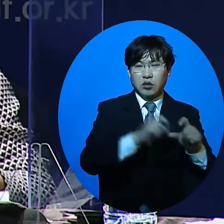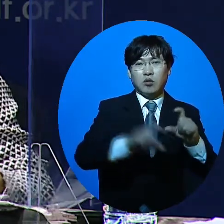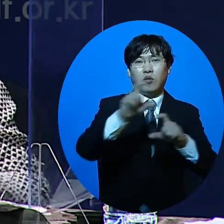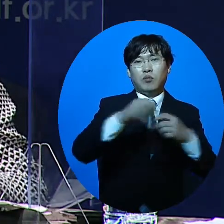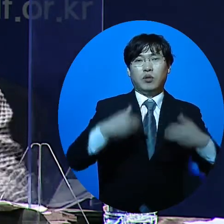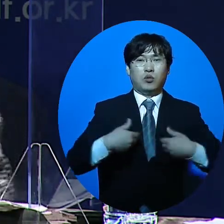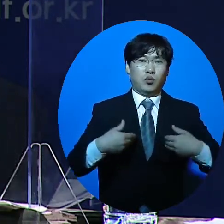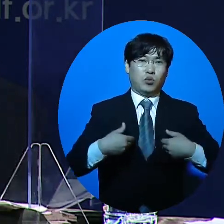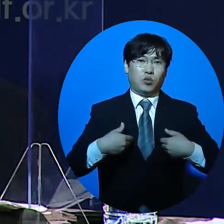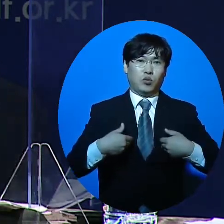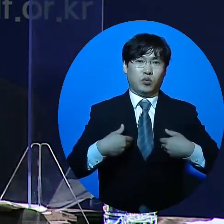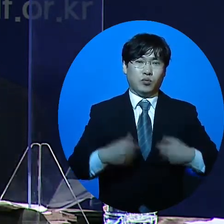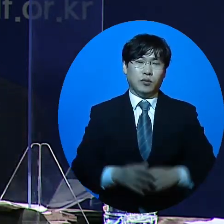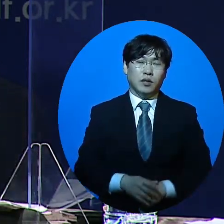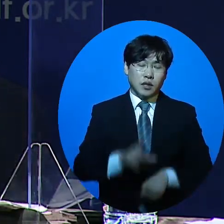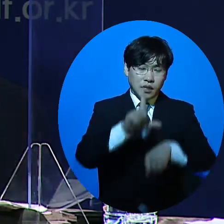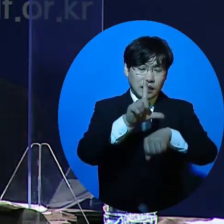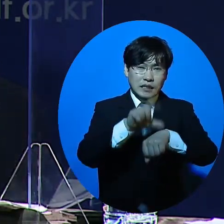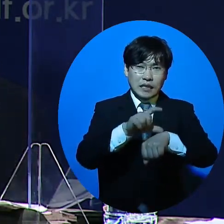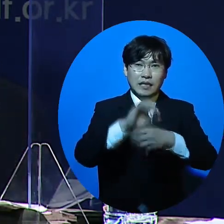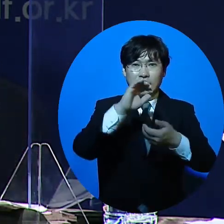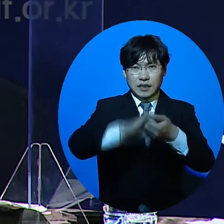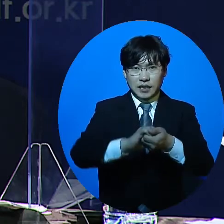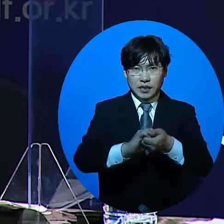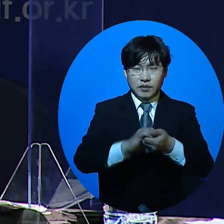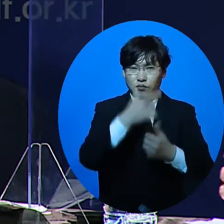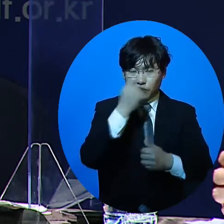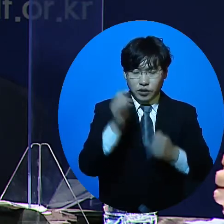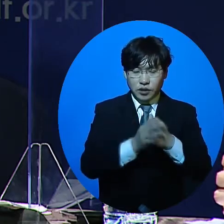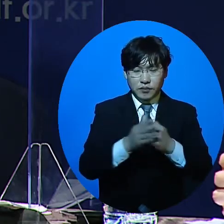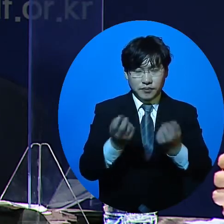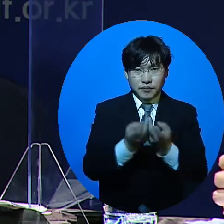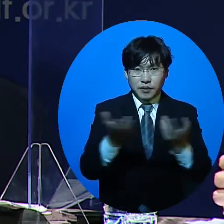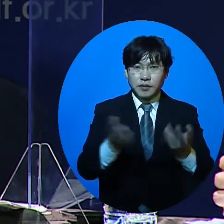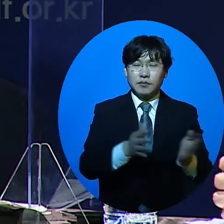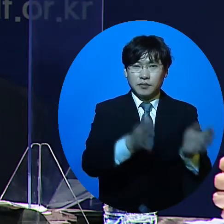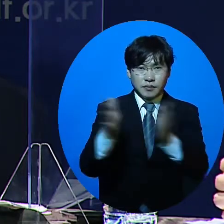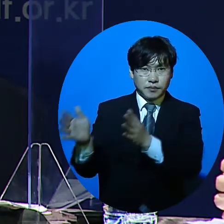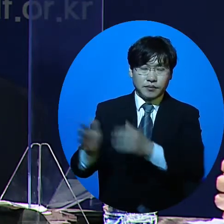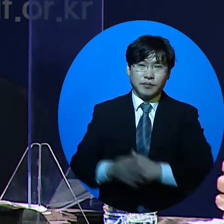시간이 얼마 안 남아서 마무리하겠습니다. 어쨌든